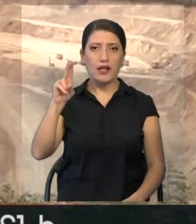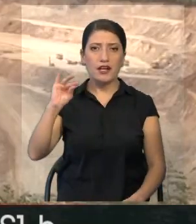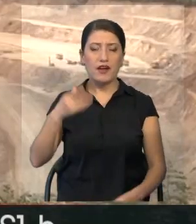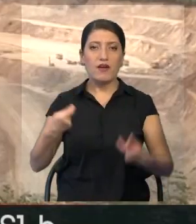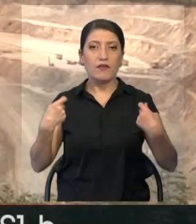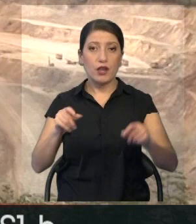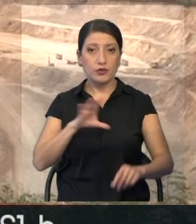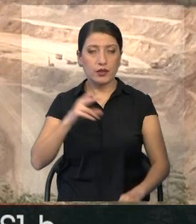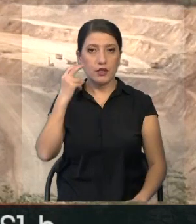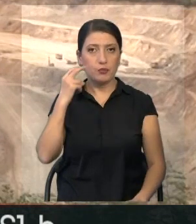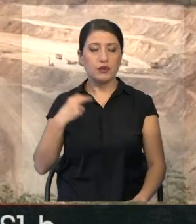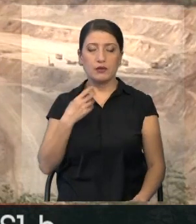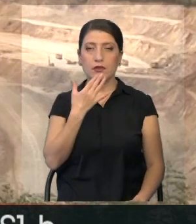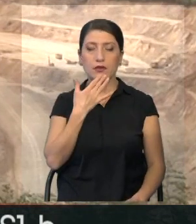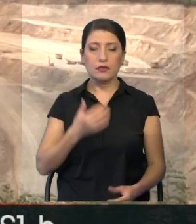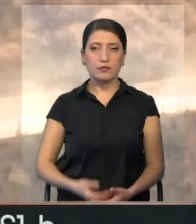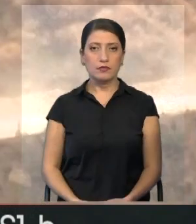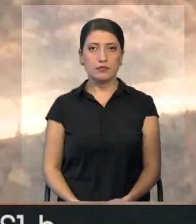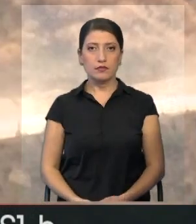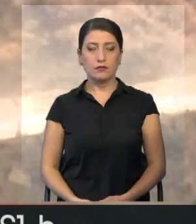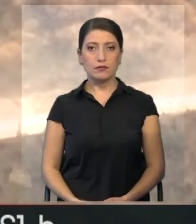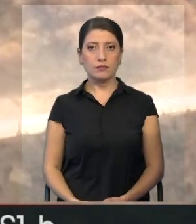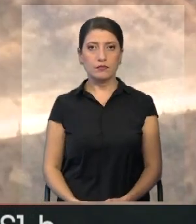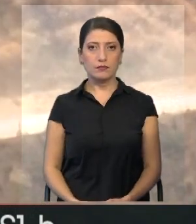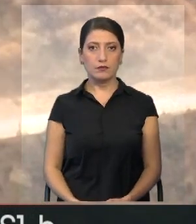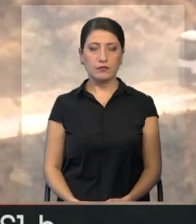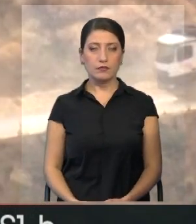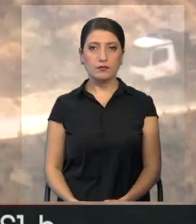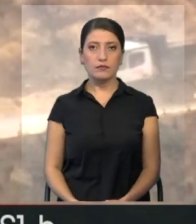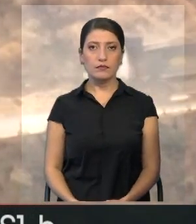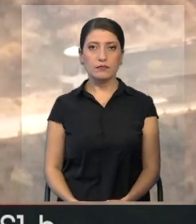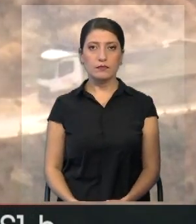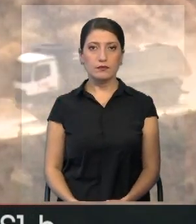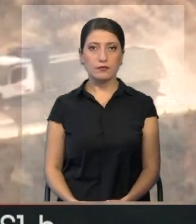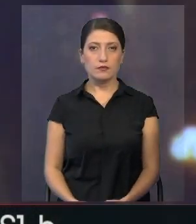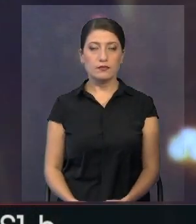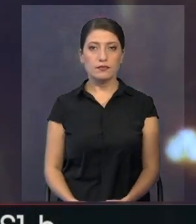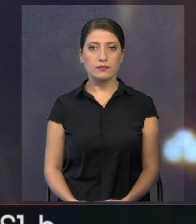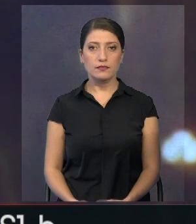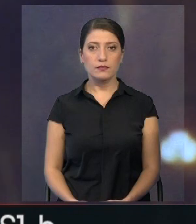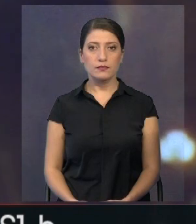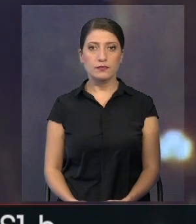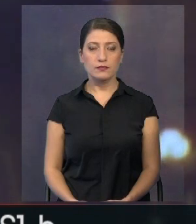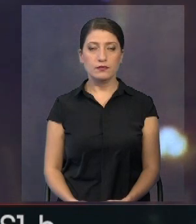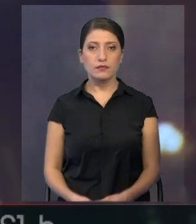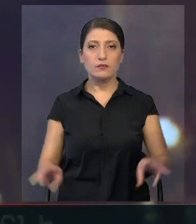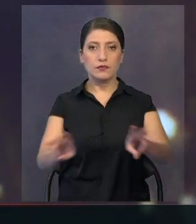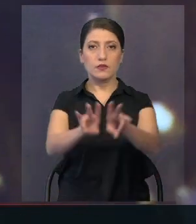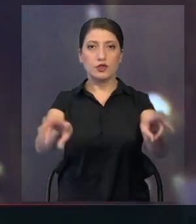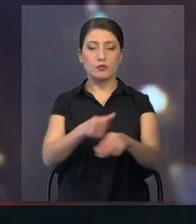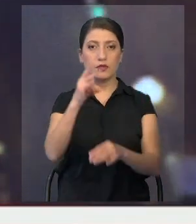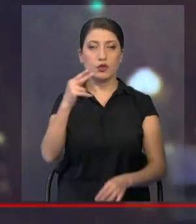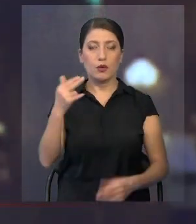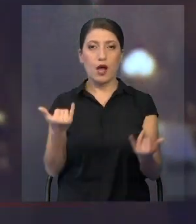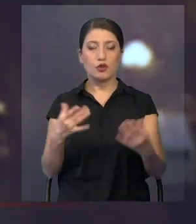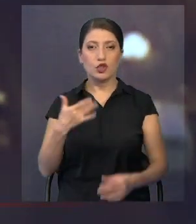է բրիտանական ընկերության։ Լիլիթ Սարգսյան, Աշոտ Ղազարյան, Հայլուր։ Իդեպ վարչապետ Նիկոլ Փաշինյանը